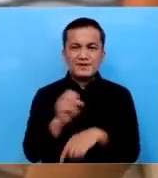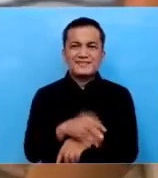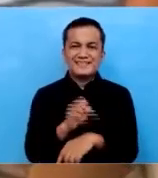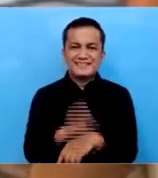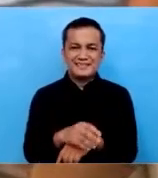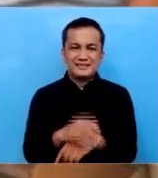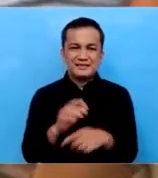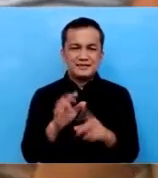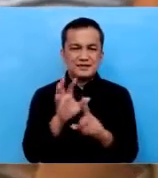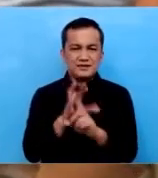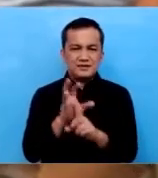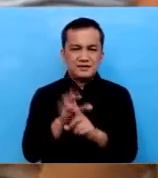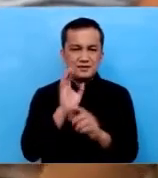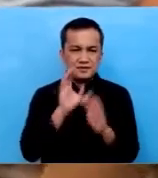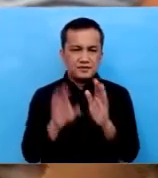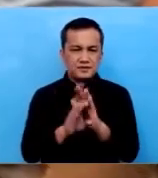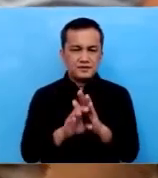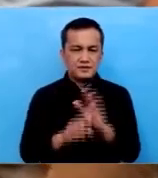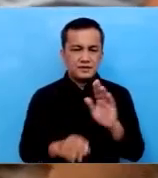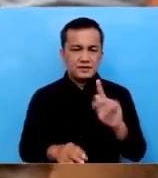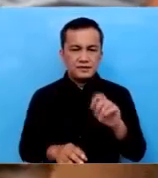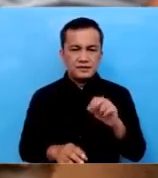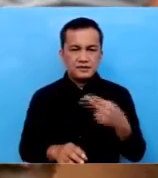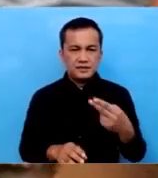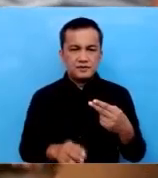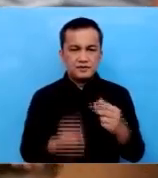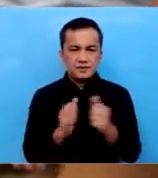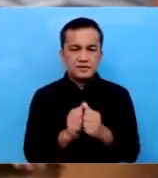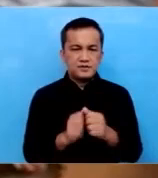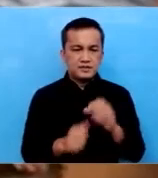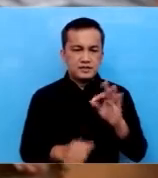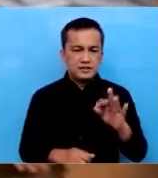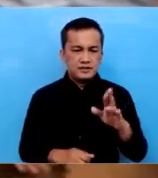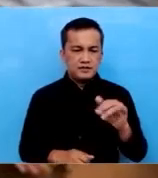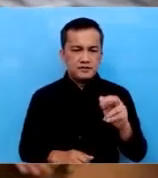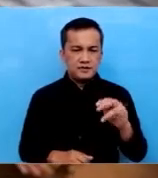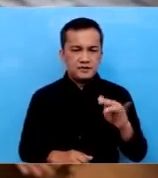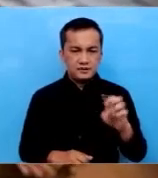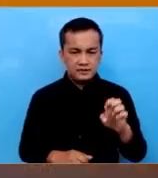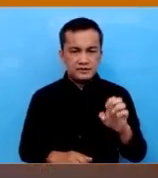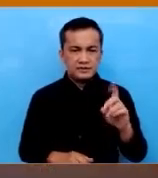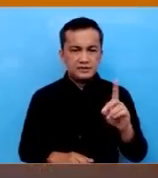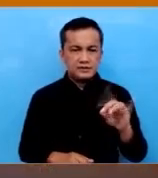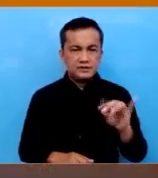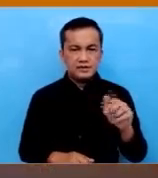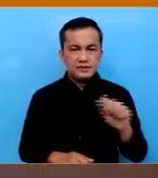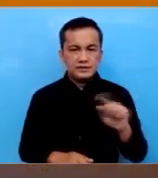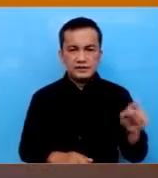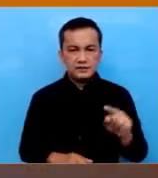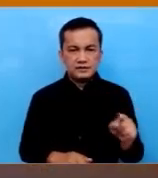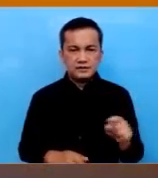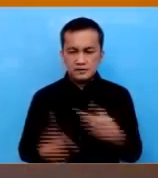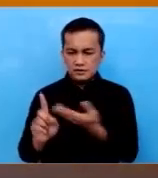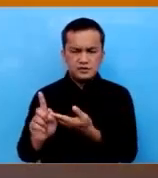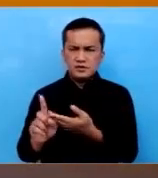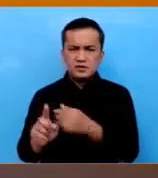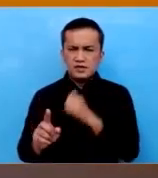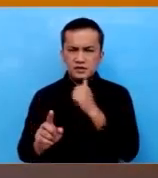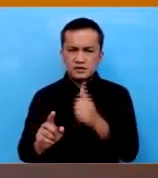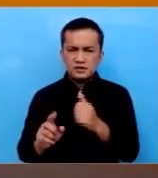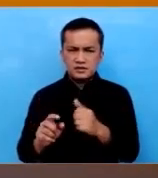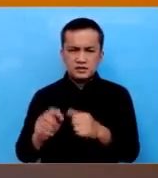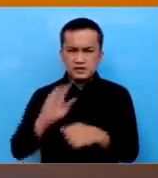trending photo noon ni Seth kasama si Francine Diaz. Wala din naman akong sinisisi. I never meant to pull anyone